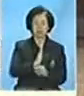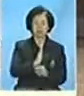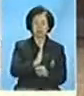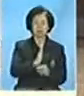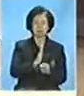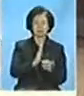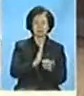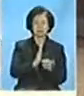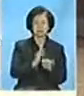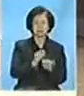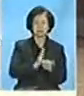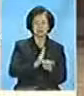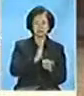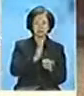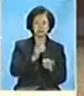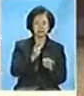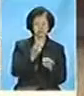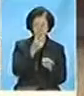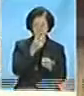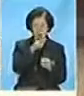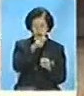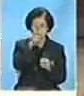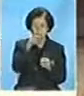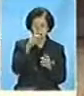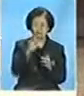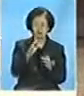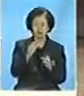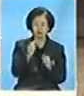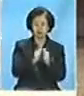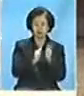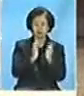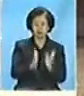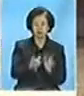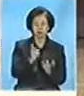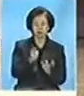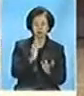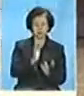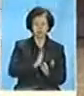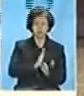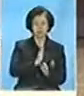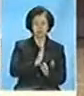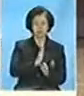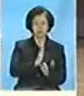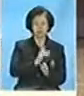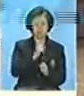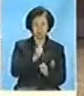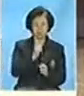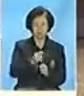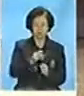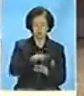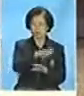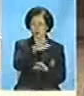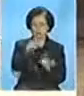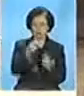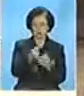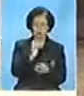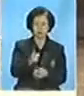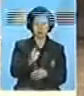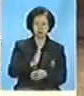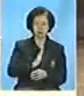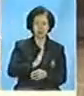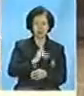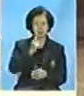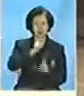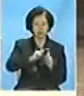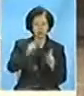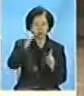ผมเข้าใจว่าโดยภาพลักษณ์แล้วพวกเราจะต้องเป็นกลางและแท้ที่จริงแล้วพวกเราก็เป็นกลางไอ้ความเห็นที่แตกต่